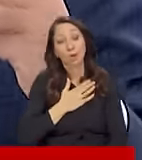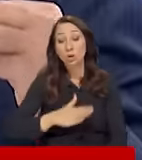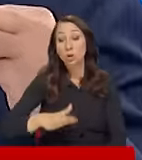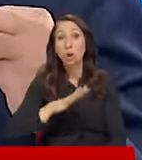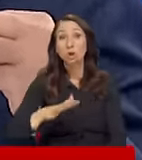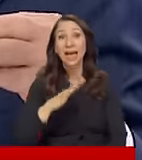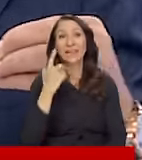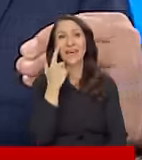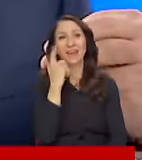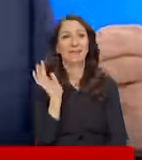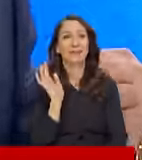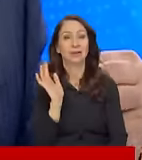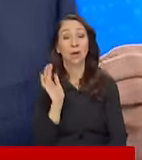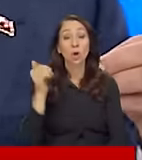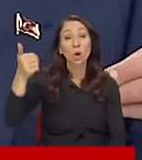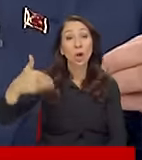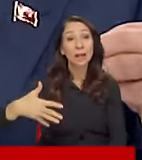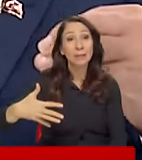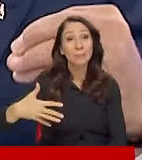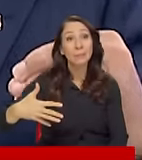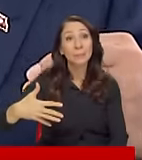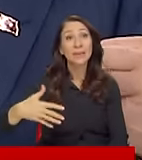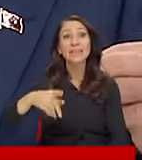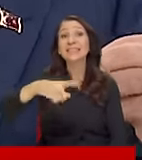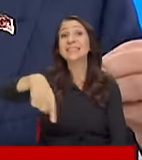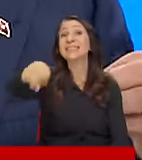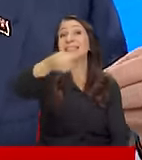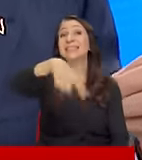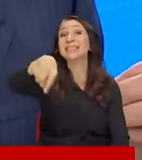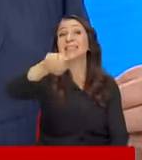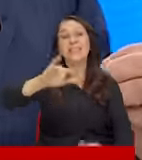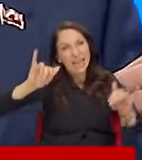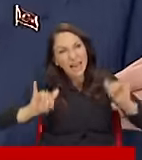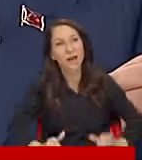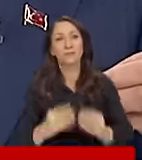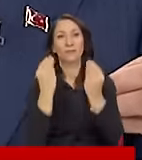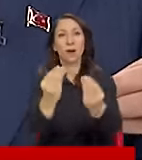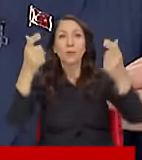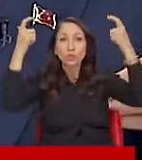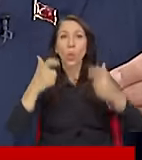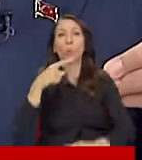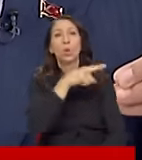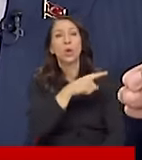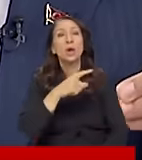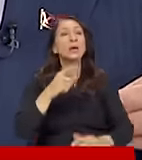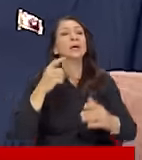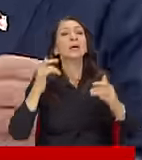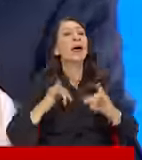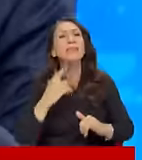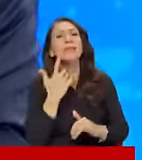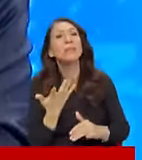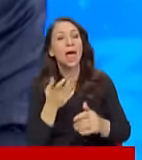Sosyal devlette yönetim sizin konforunuzu sağlamakla yükümlü. Konfor dediğim